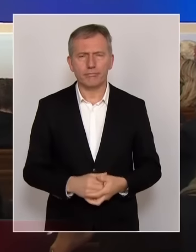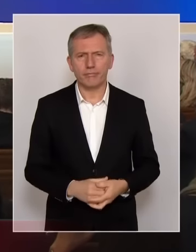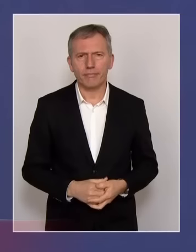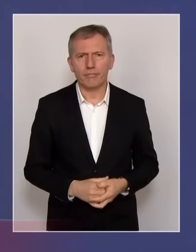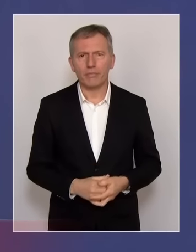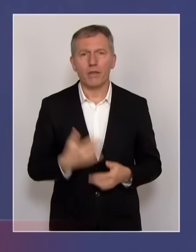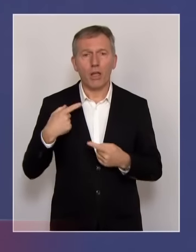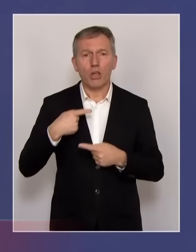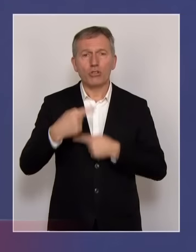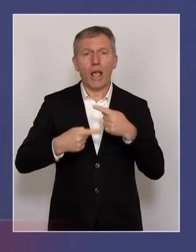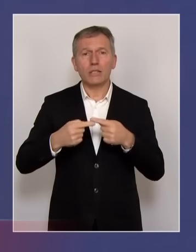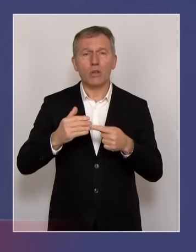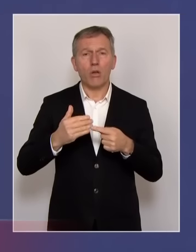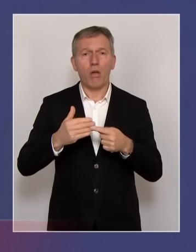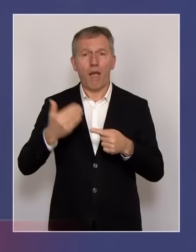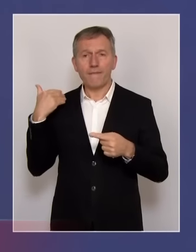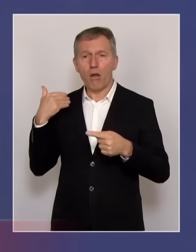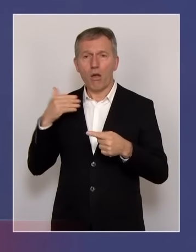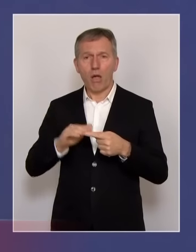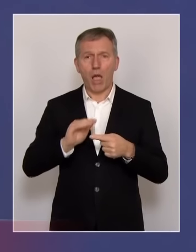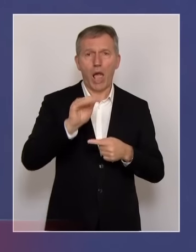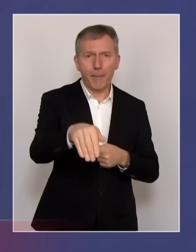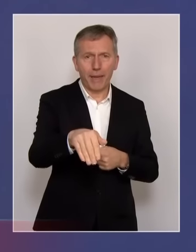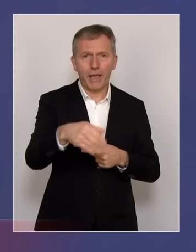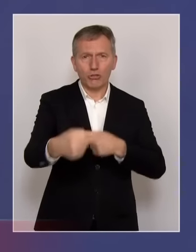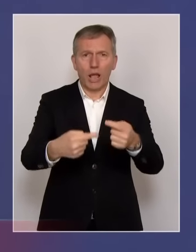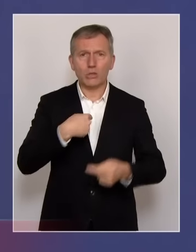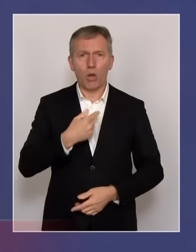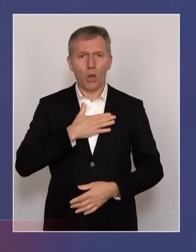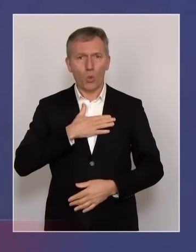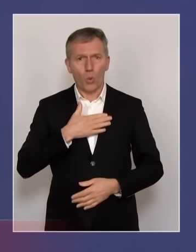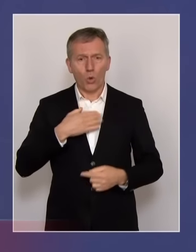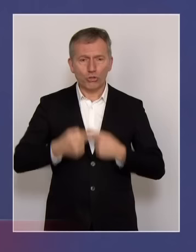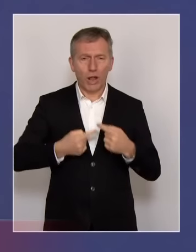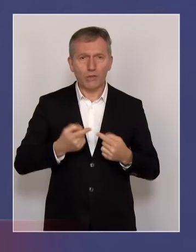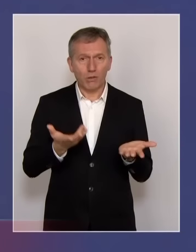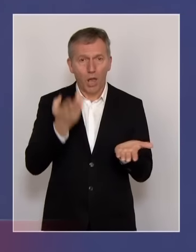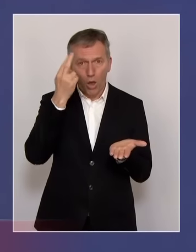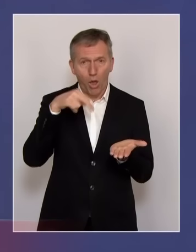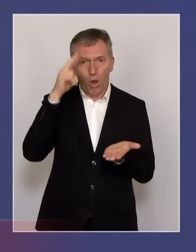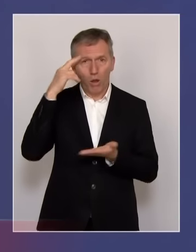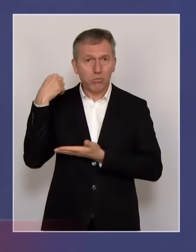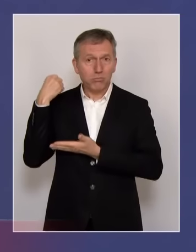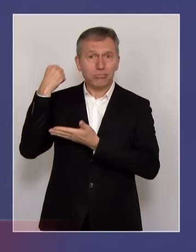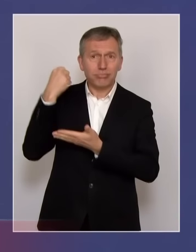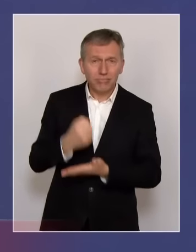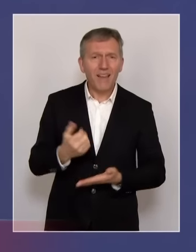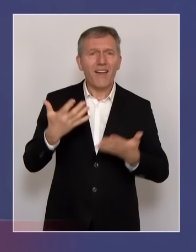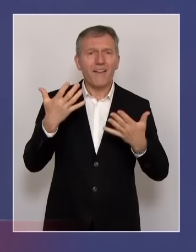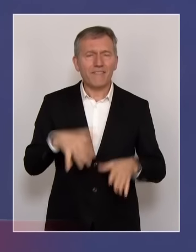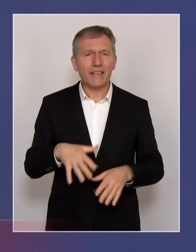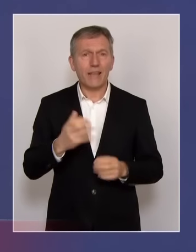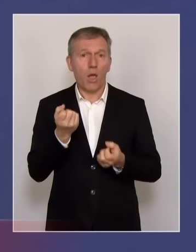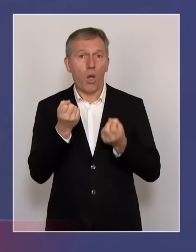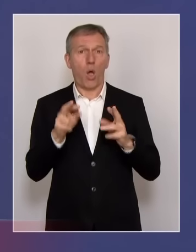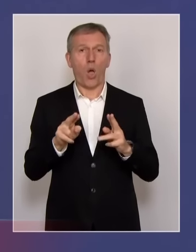la génération d'avant celle d'après est la nôtre et que notre Europe est un trésor que nous avons reçu en héritage et